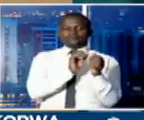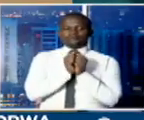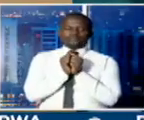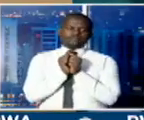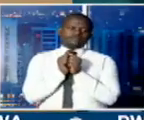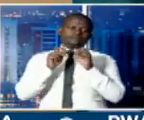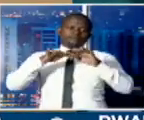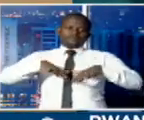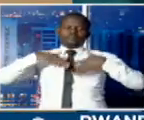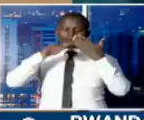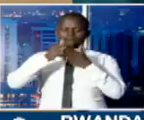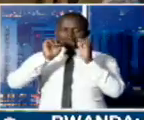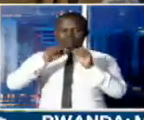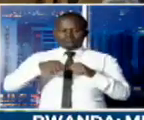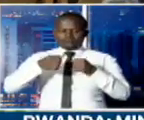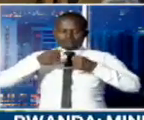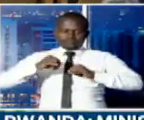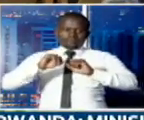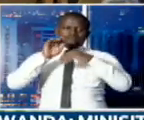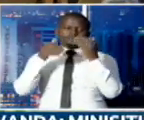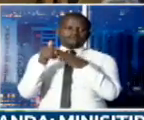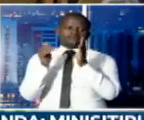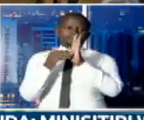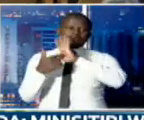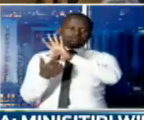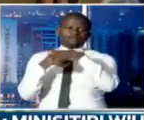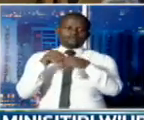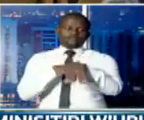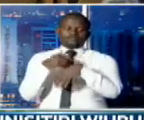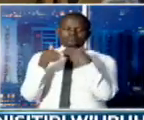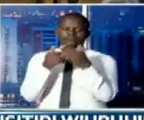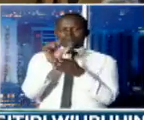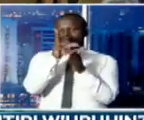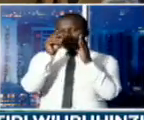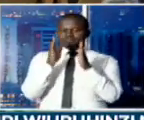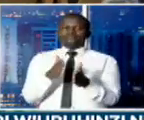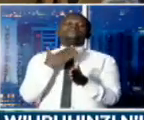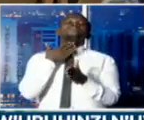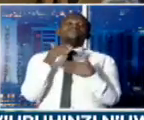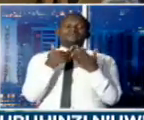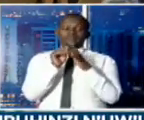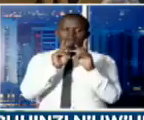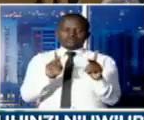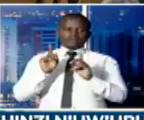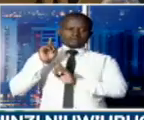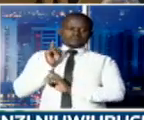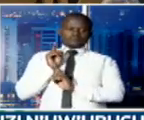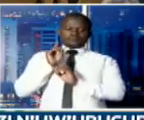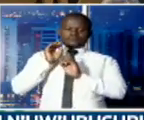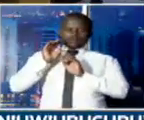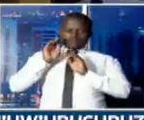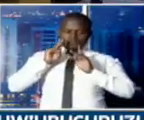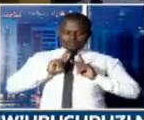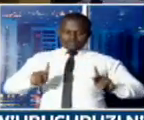n'inteko rusange bishyirwe mu bikorwa. Yagaragaje ko muri iki gihe abatuye Afurika bifuza amahoro, umutekano, umutuzo